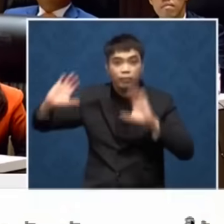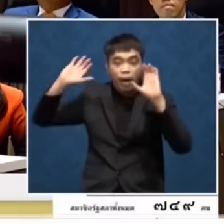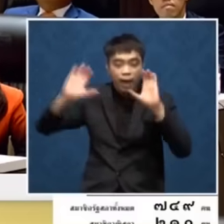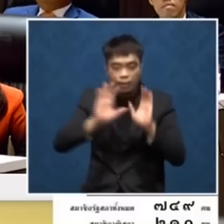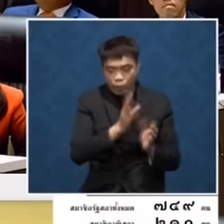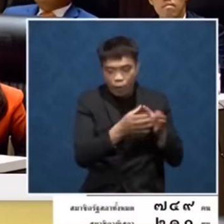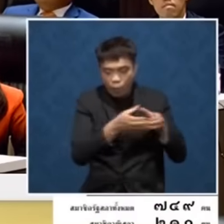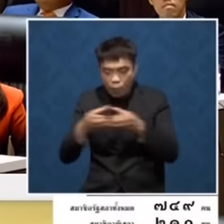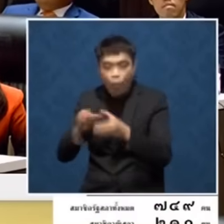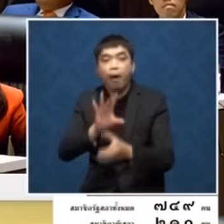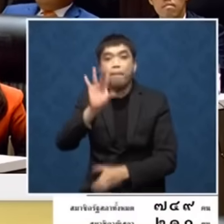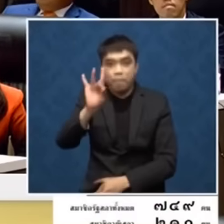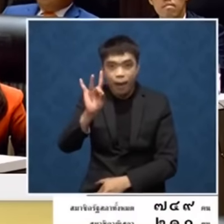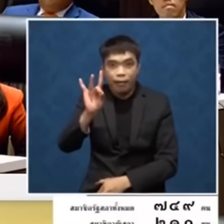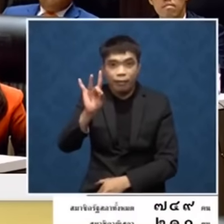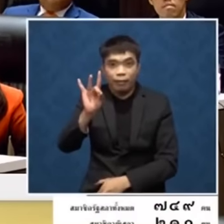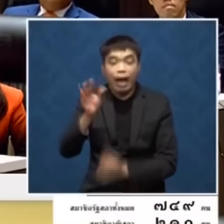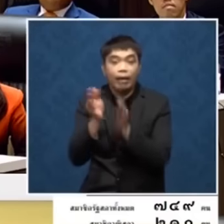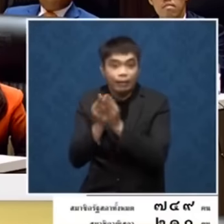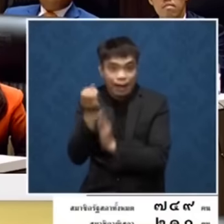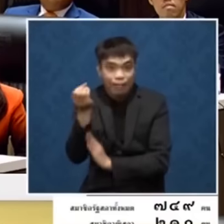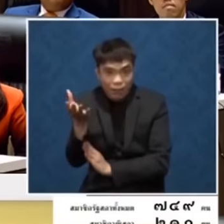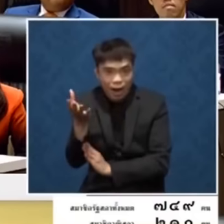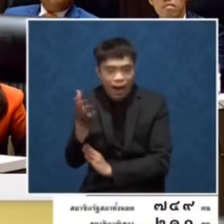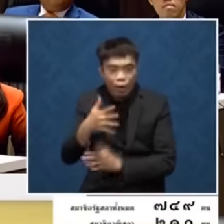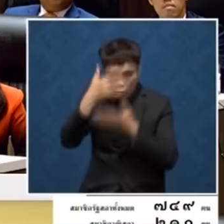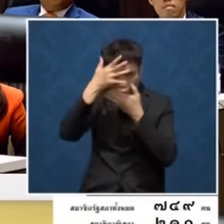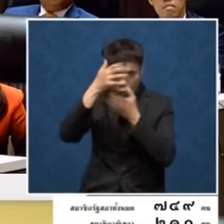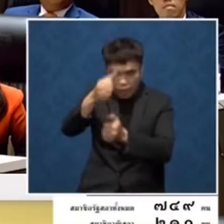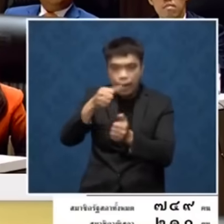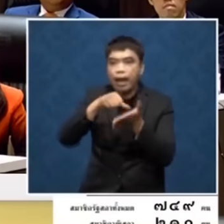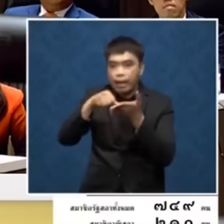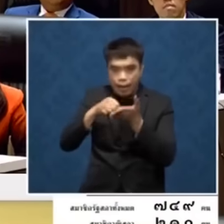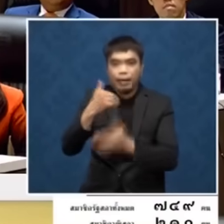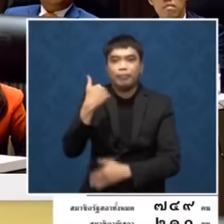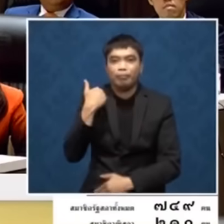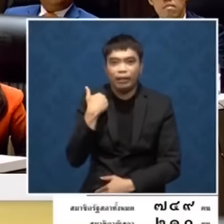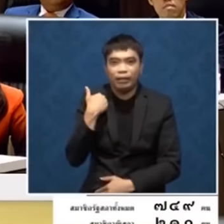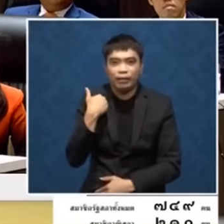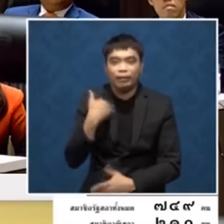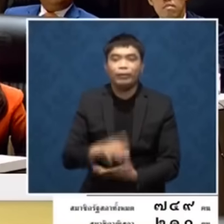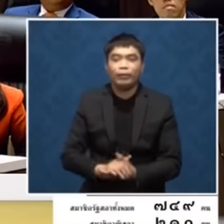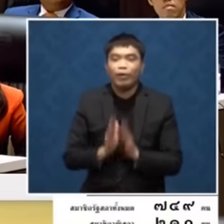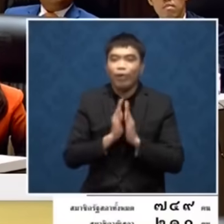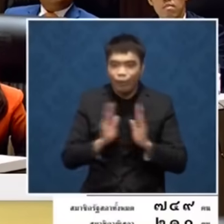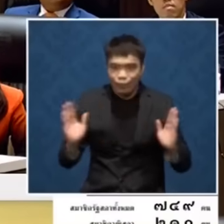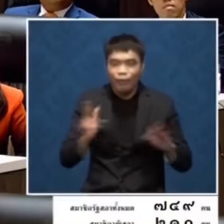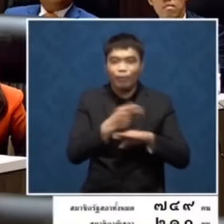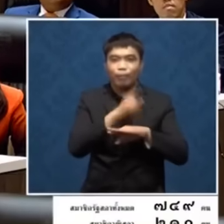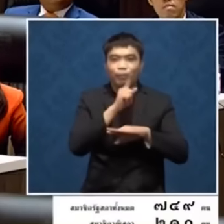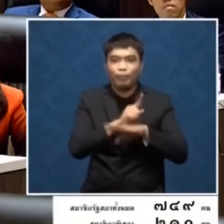ทั้ง8พรรคที่เป็นรัฐบาลเสียงข้างมากใส่ใจอย่างแน่นอนได้ครับผมขอรับประกันได้ครับขอบคุณท่านประธาน